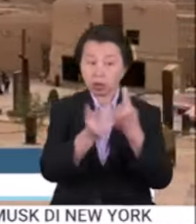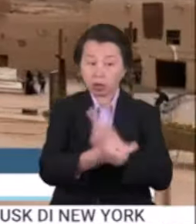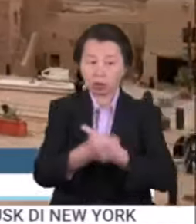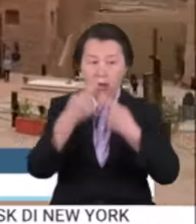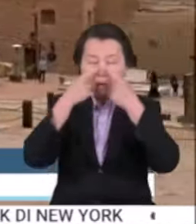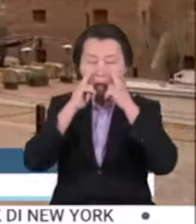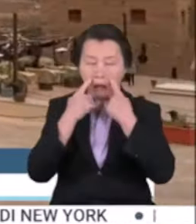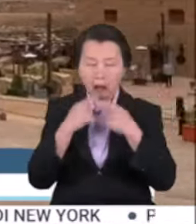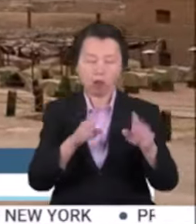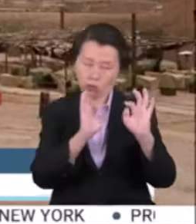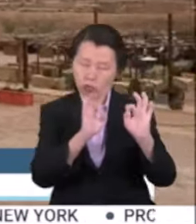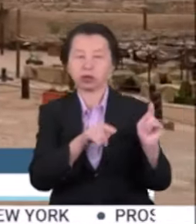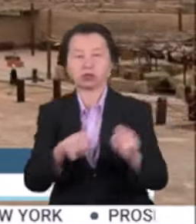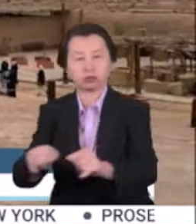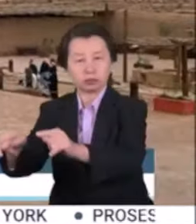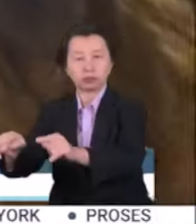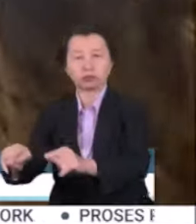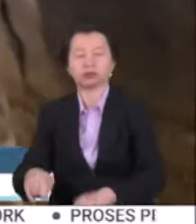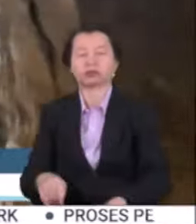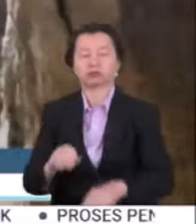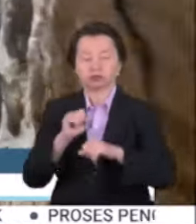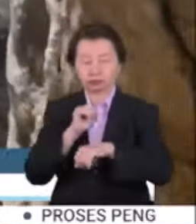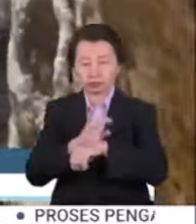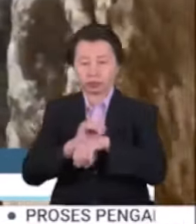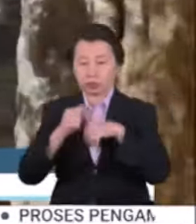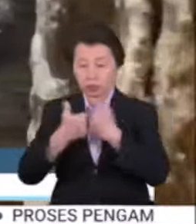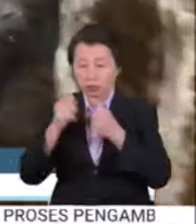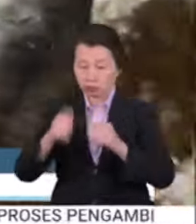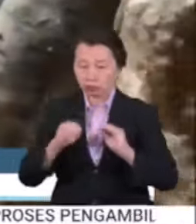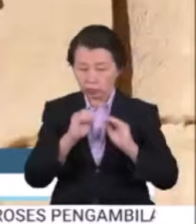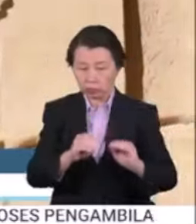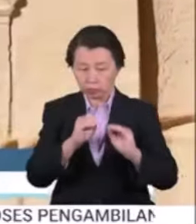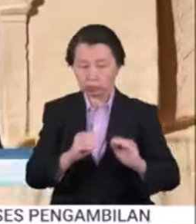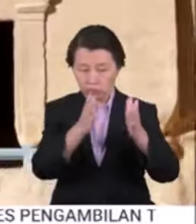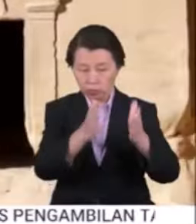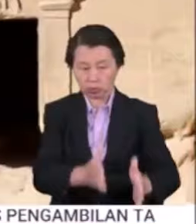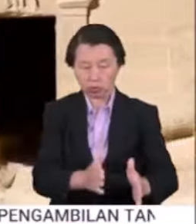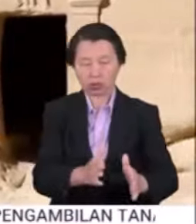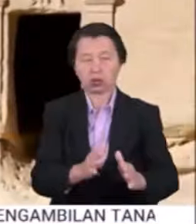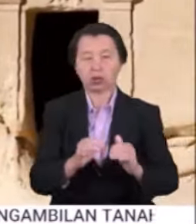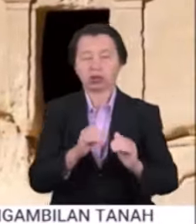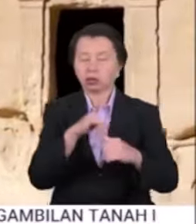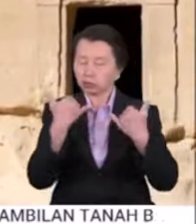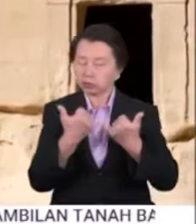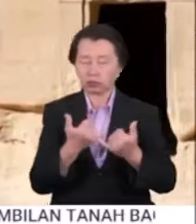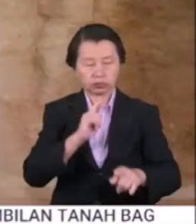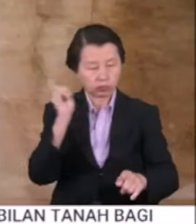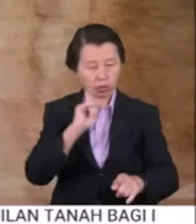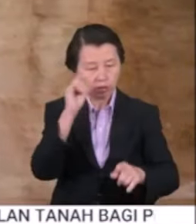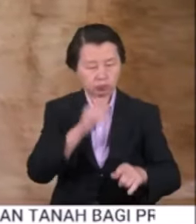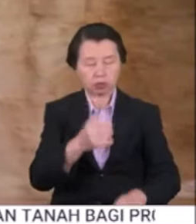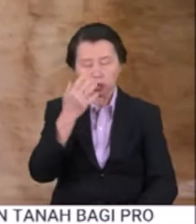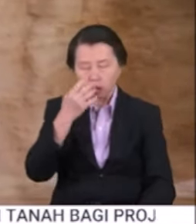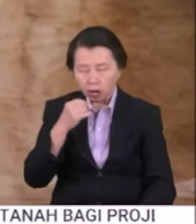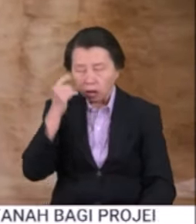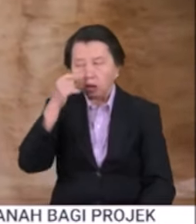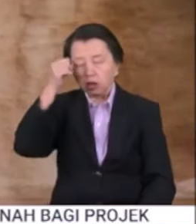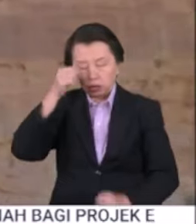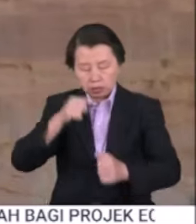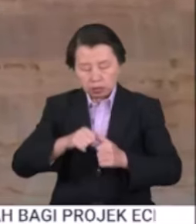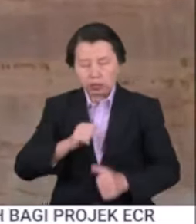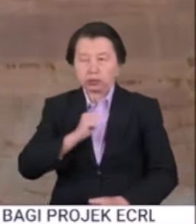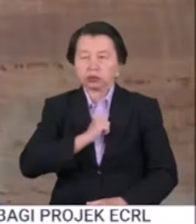menangis nasihat beliau agensi pelancongan perlu membimbing jemaah supaya sentiasa Muhasabah diri